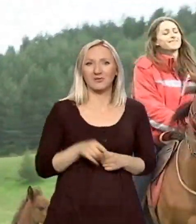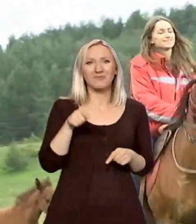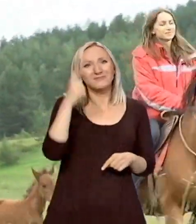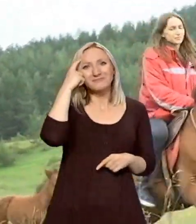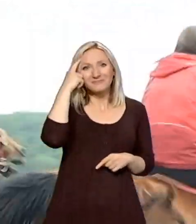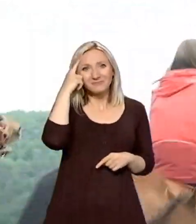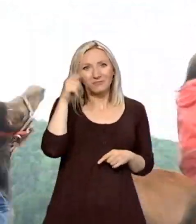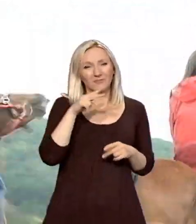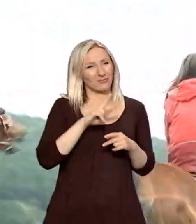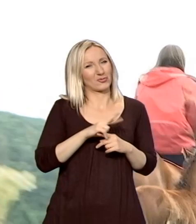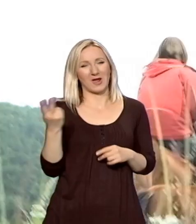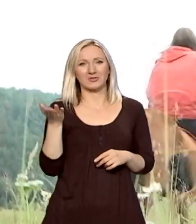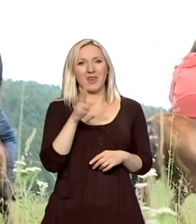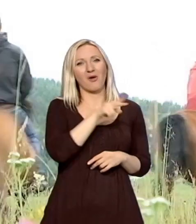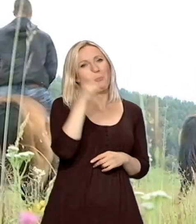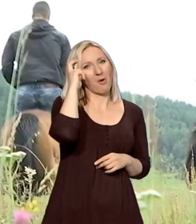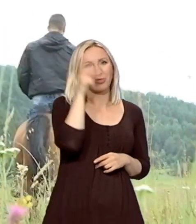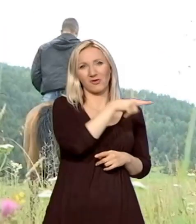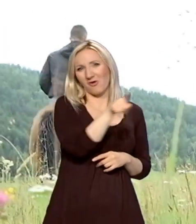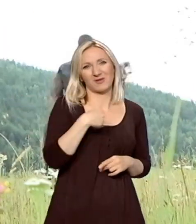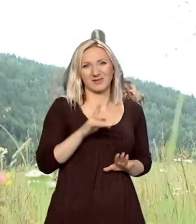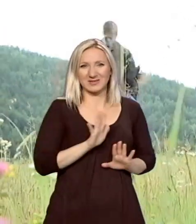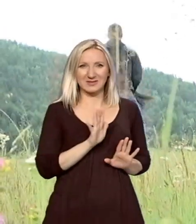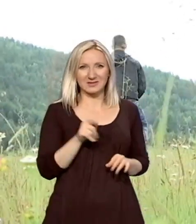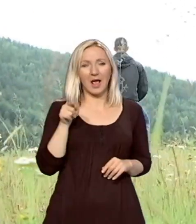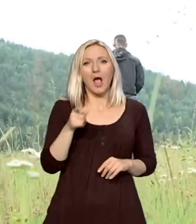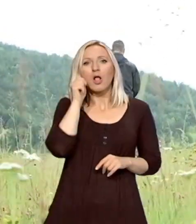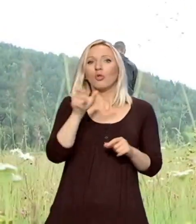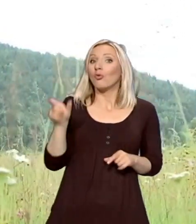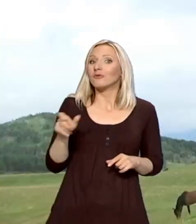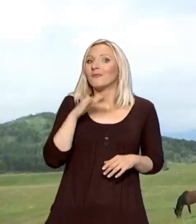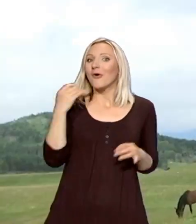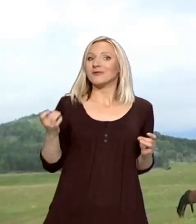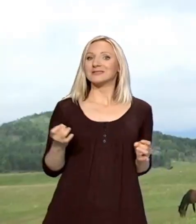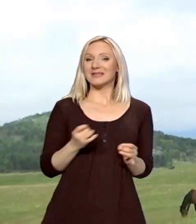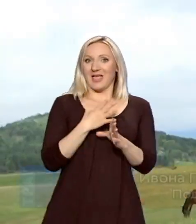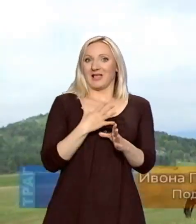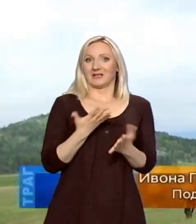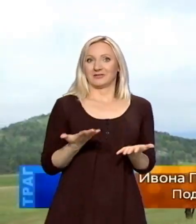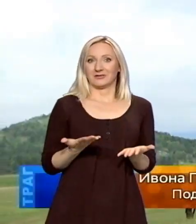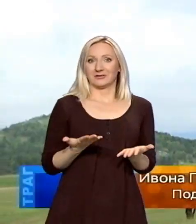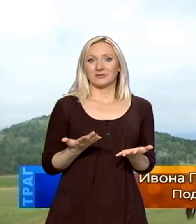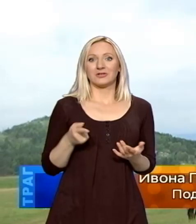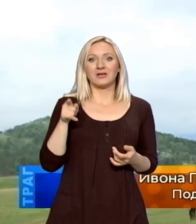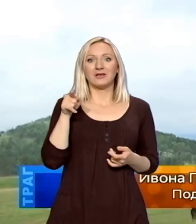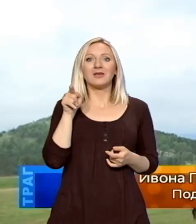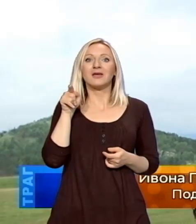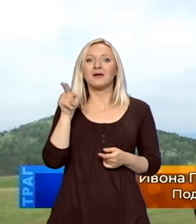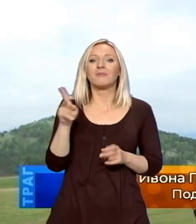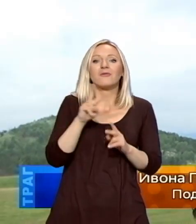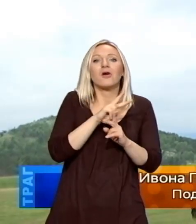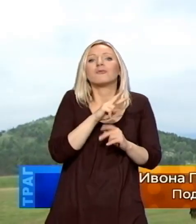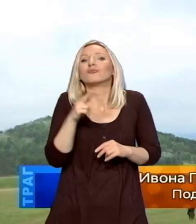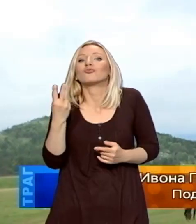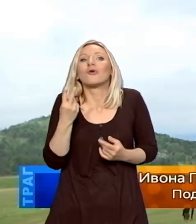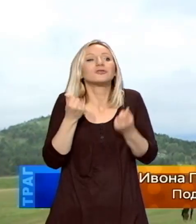drugačiji od onoga na koji sam tipa ja navikla u Podgorici. Ovdje su definitivno ljudi mnogo srećni. Nekako gledaju mnogo drugačije na neke vrijednosti